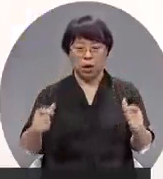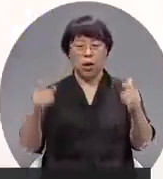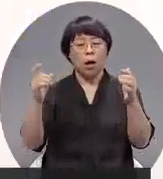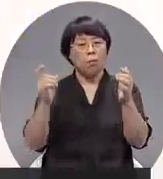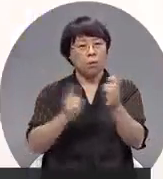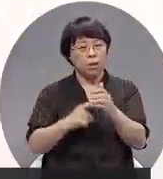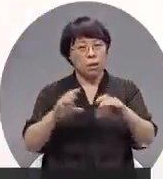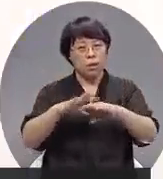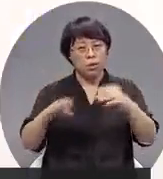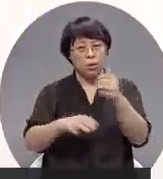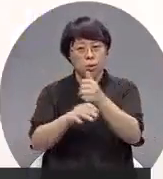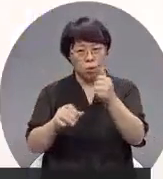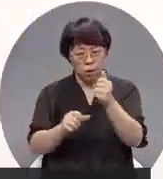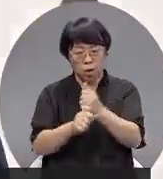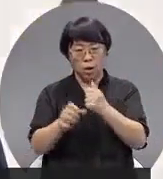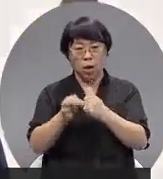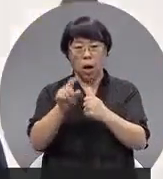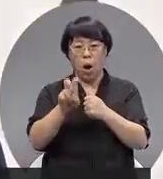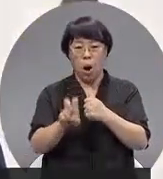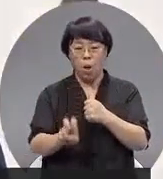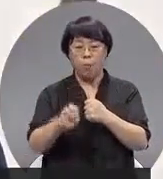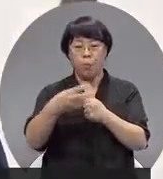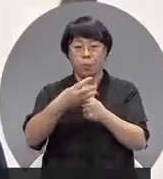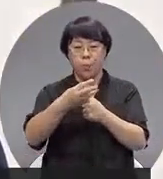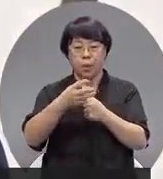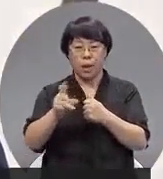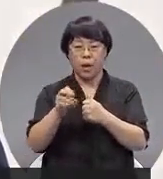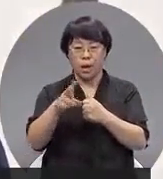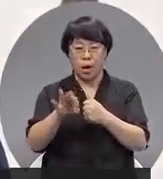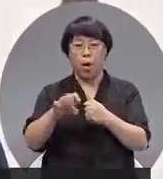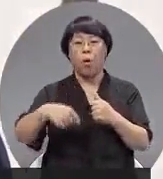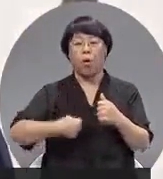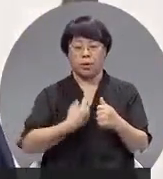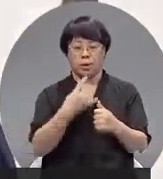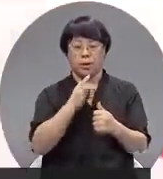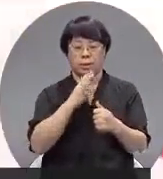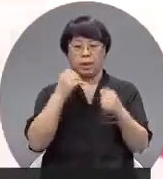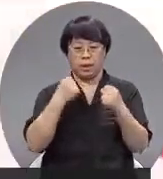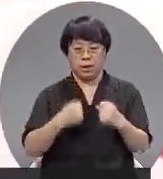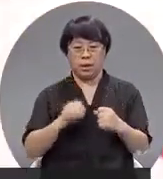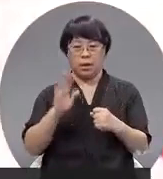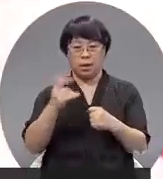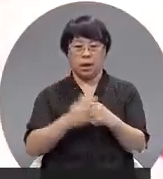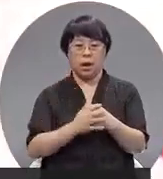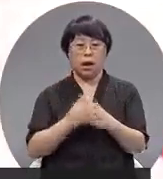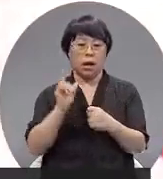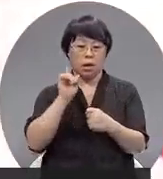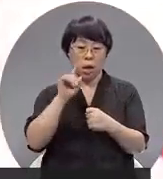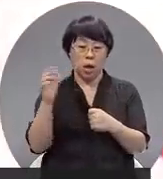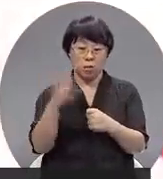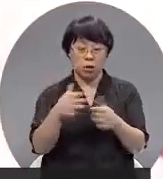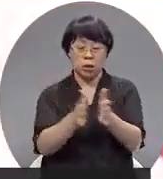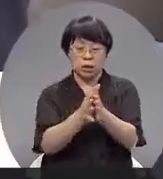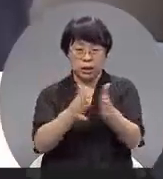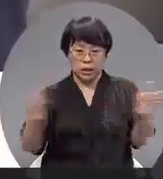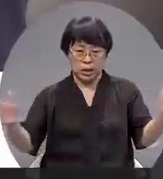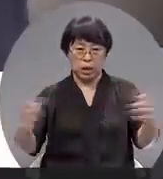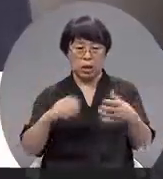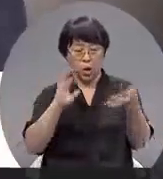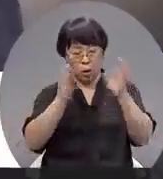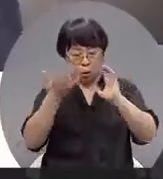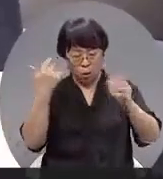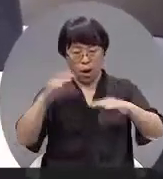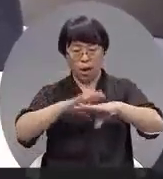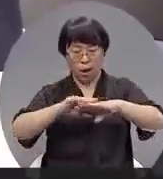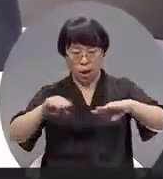위원으로 합류한 초선 엄태웅 의원만 홀로 남게 됐습니다 내일부터 가동되는 비대위 에서 혼란 수습과